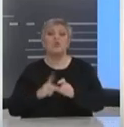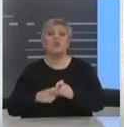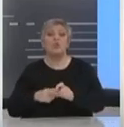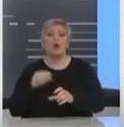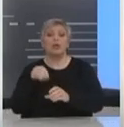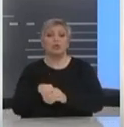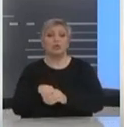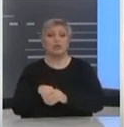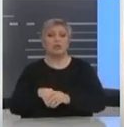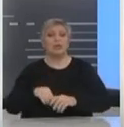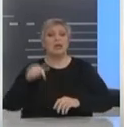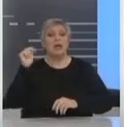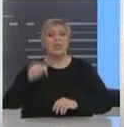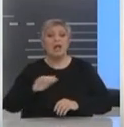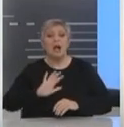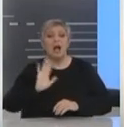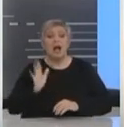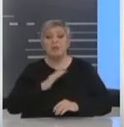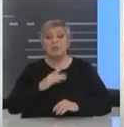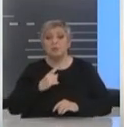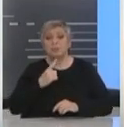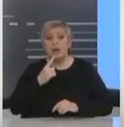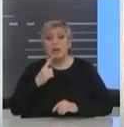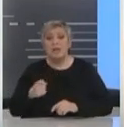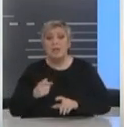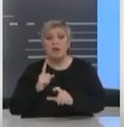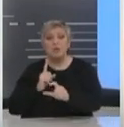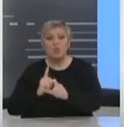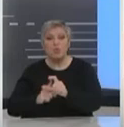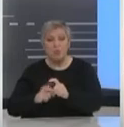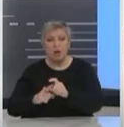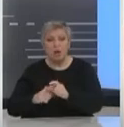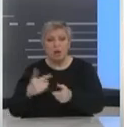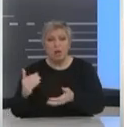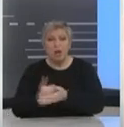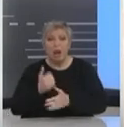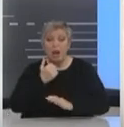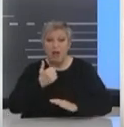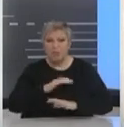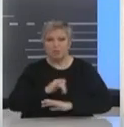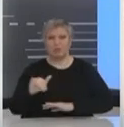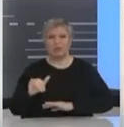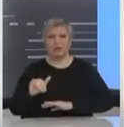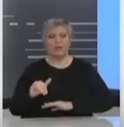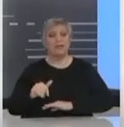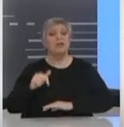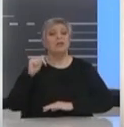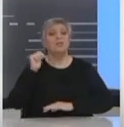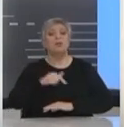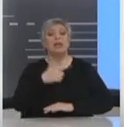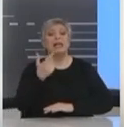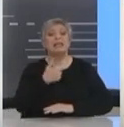Ουδέποτε αρνήθηκε όμως και κατήγγειλε την ιστορία του ΚΚΕ. Επομένως, σας αφορά άμεσα. Από το ΚΚΕ